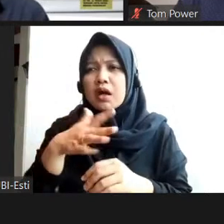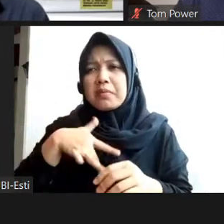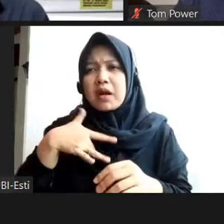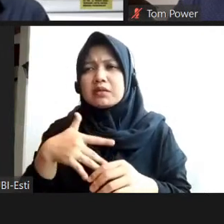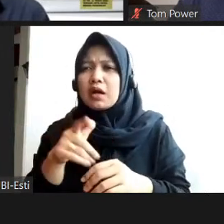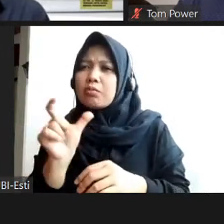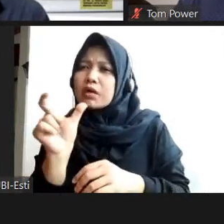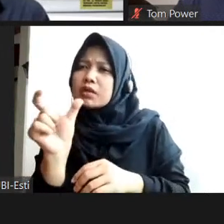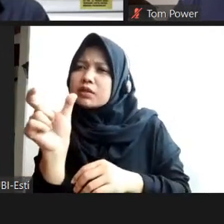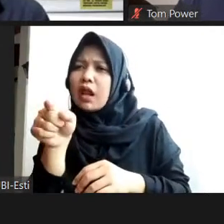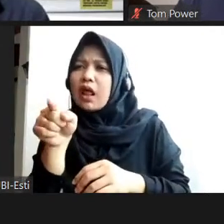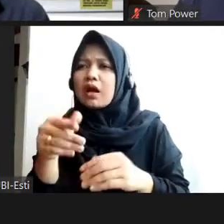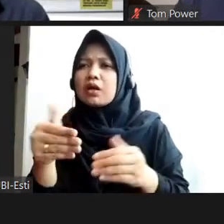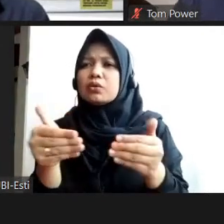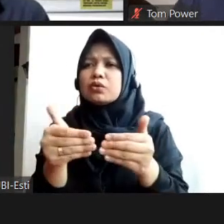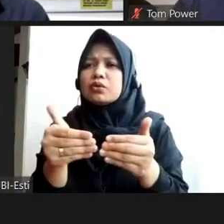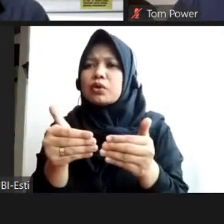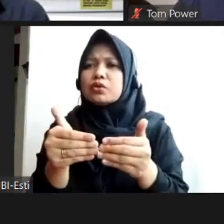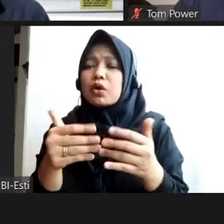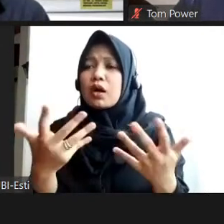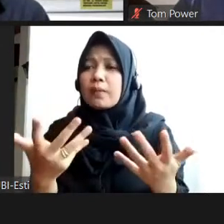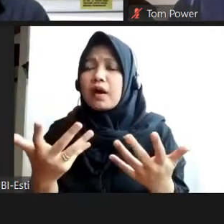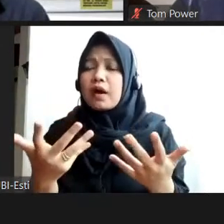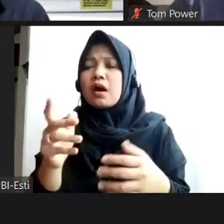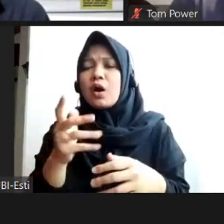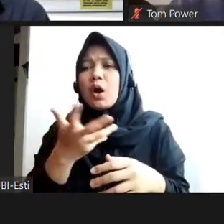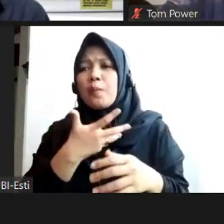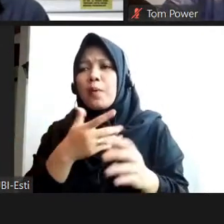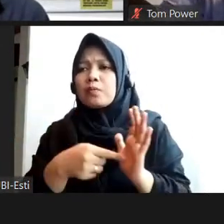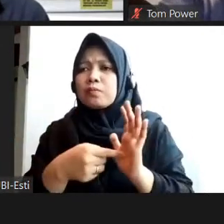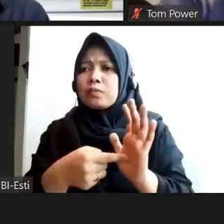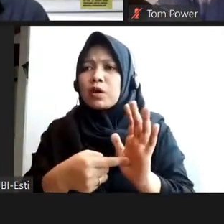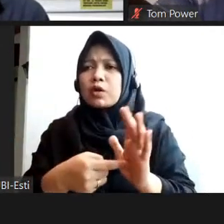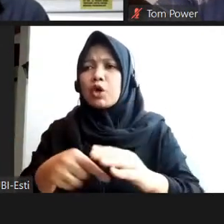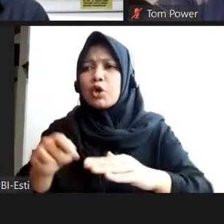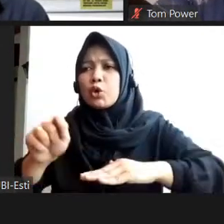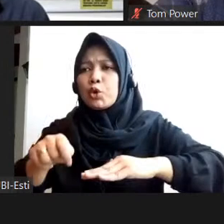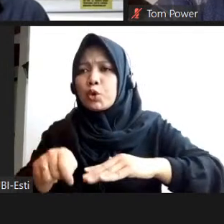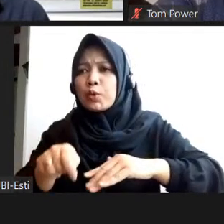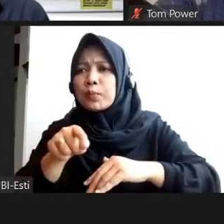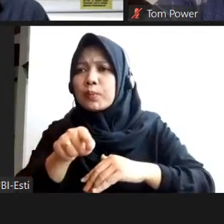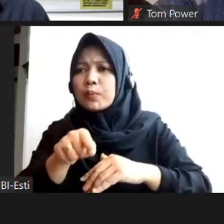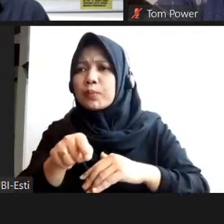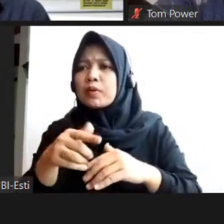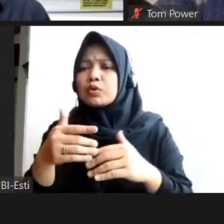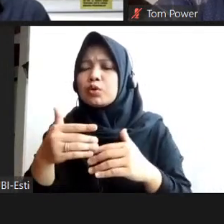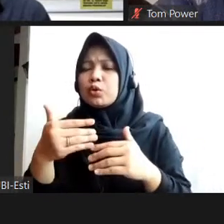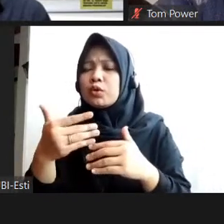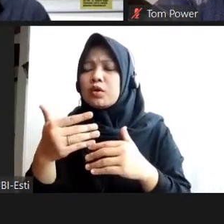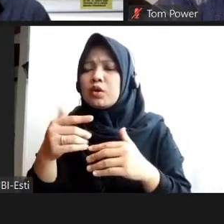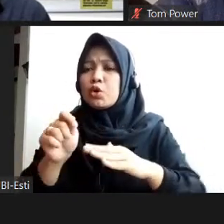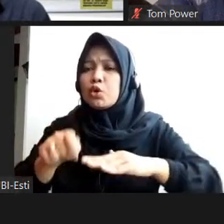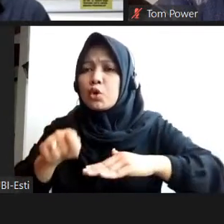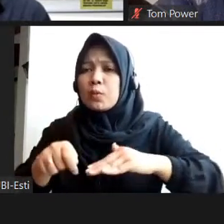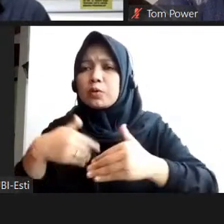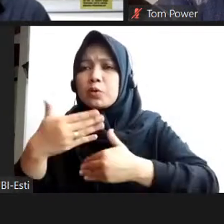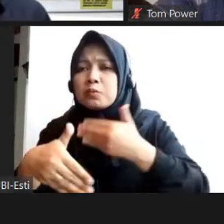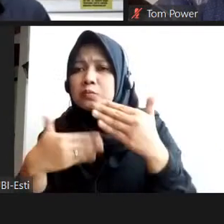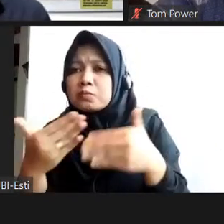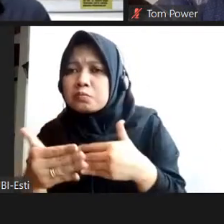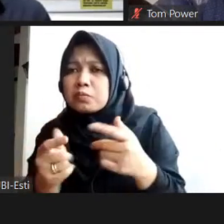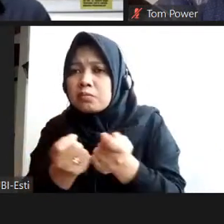tepat untuk menggambarkan bahwa hukum-hukum ini kemudian dipelintir untuk mempertahankan kekuasaan. Pertanyaan berikutnya